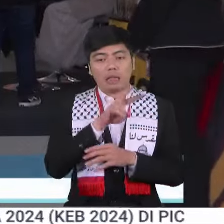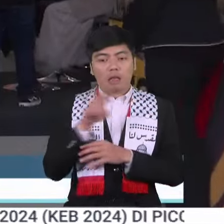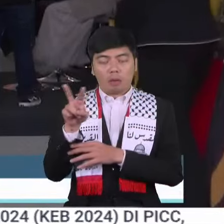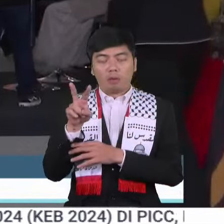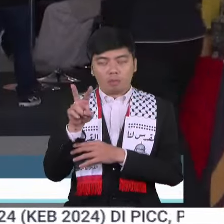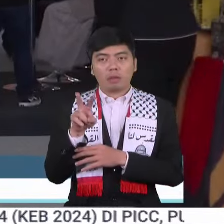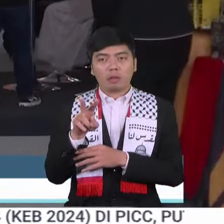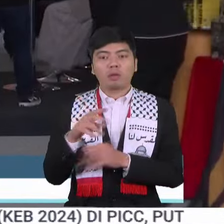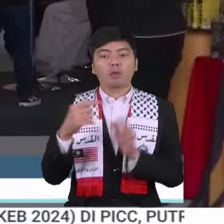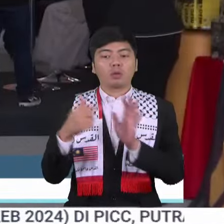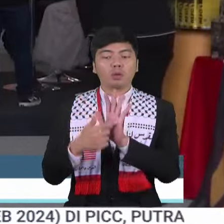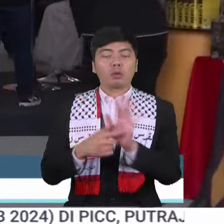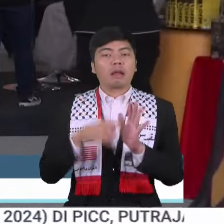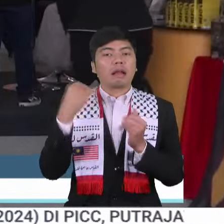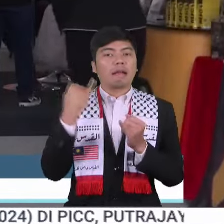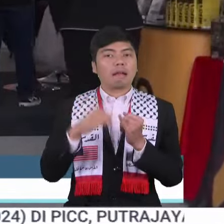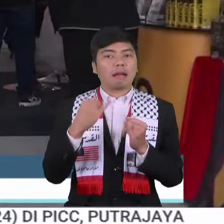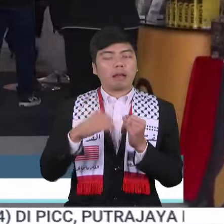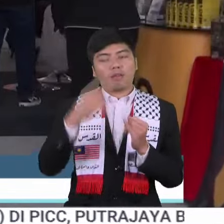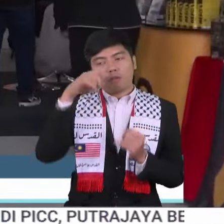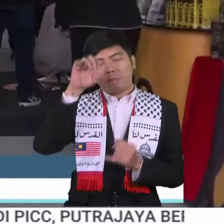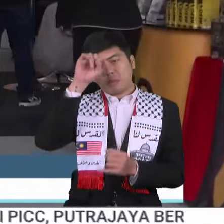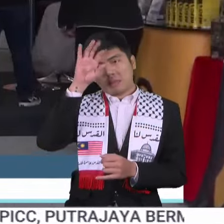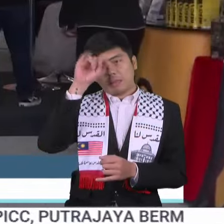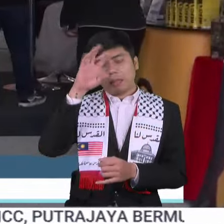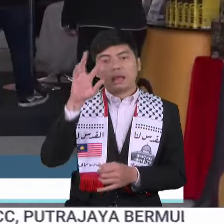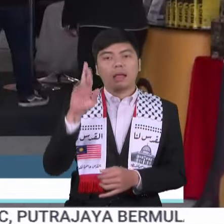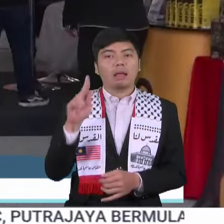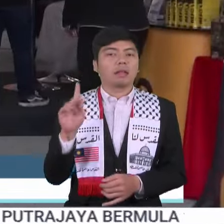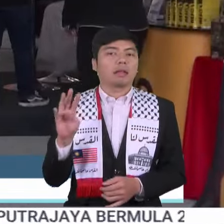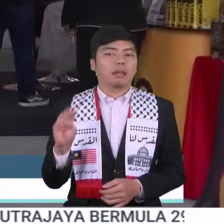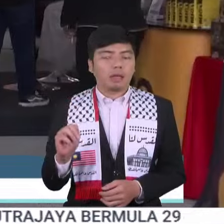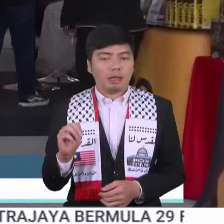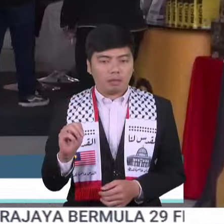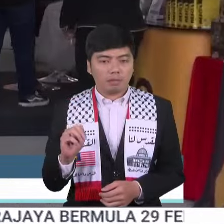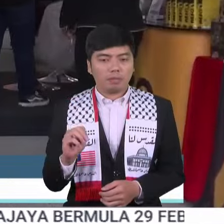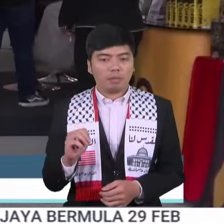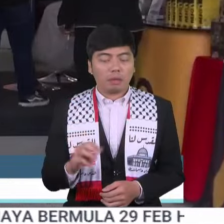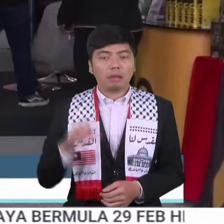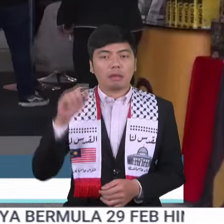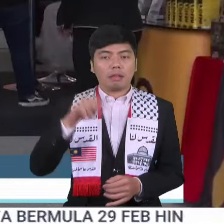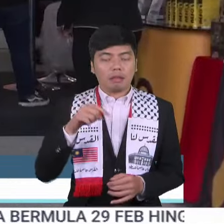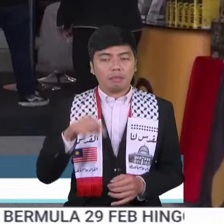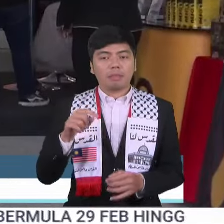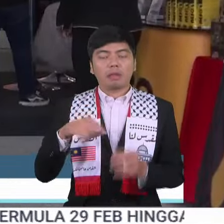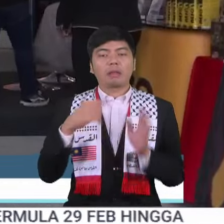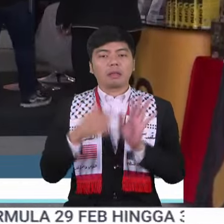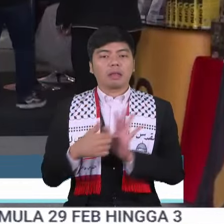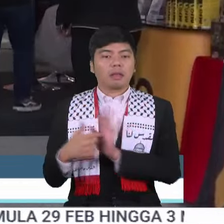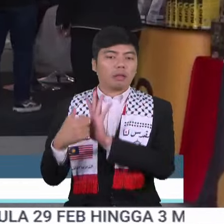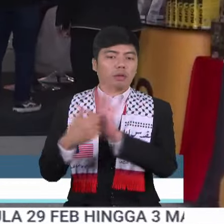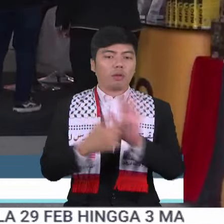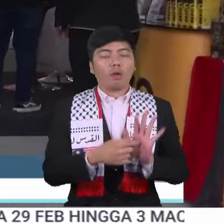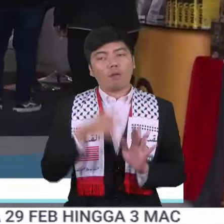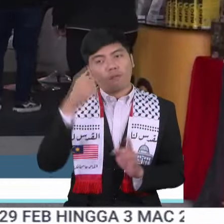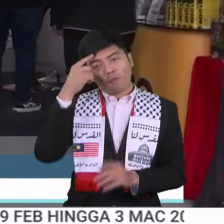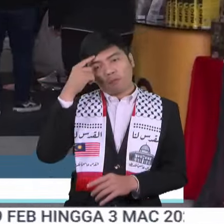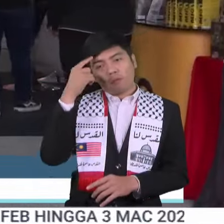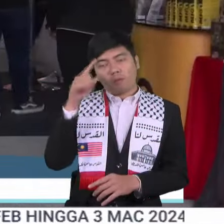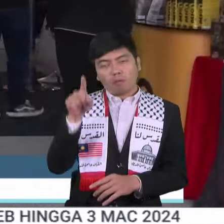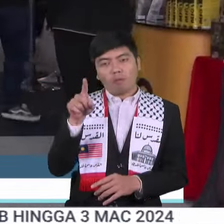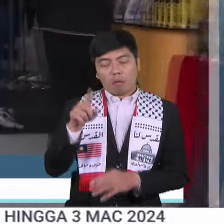akhir Bintang RTM yang akan dimeriahkan lagi pada malam ini di TV2 pukul 9 malam. Okey, mini karnival Bintang RTM ini dijadikan bertujuan